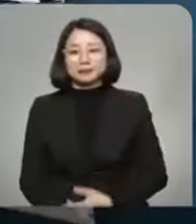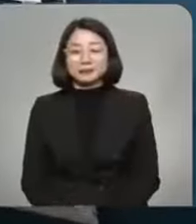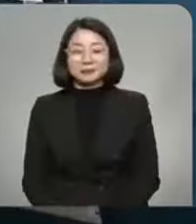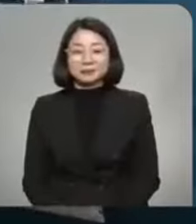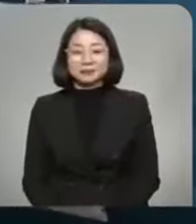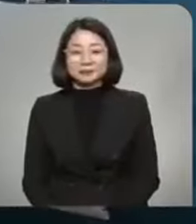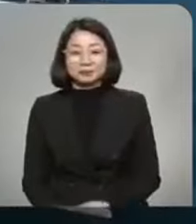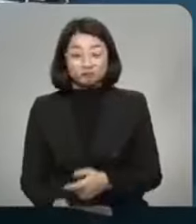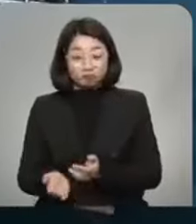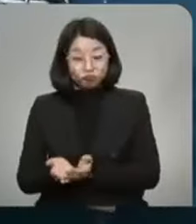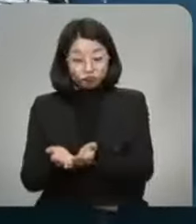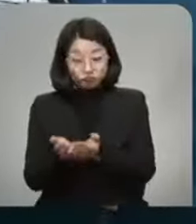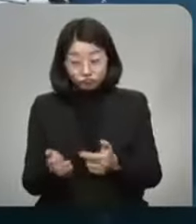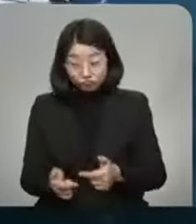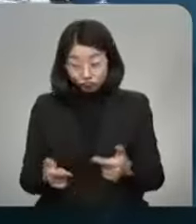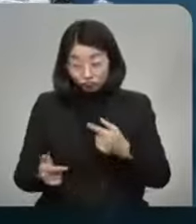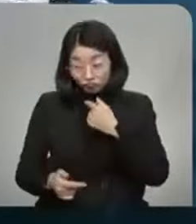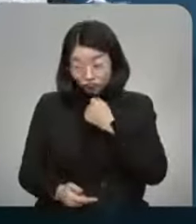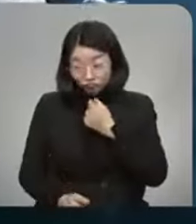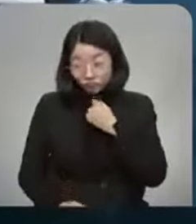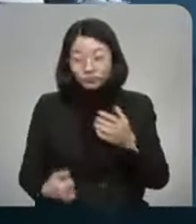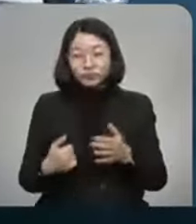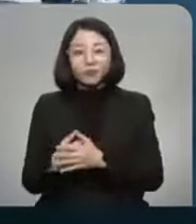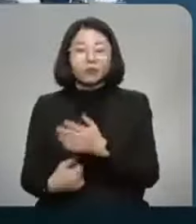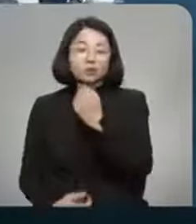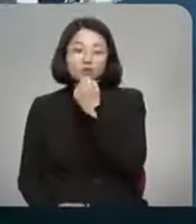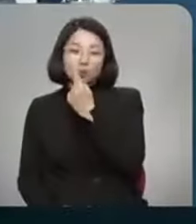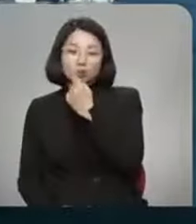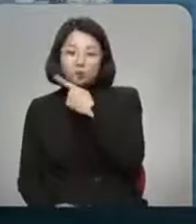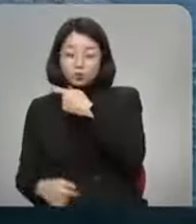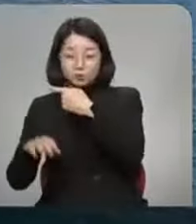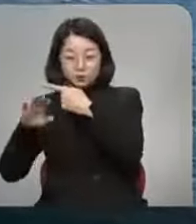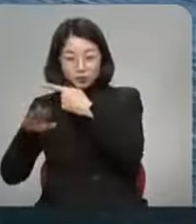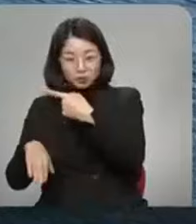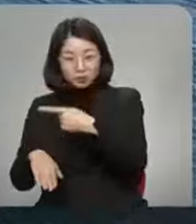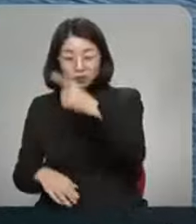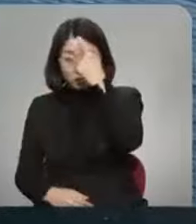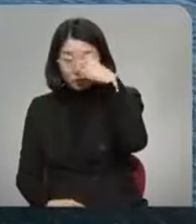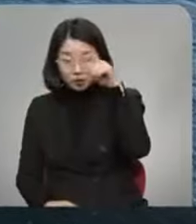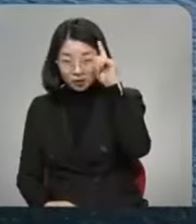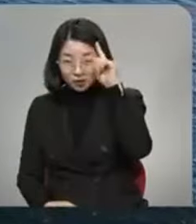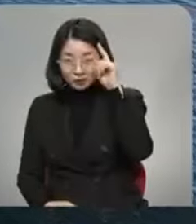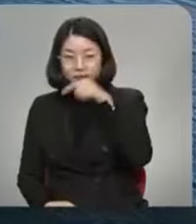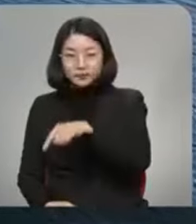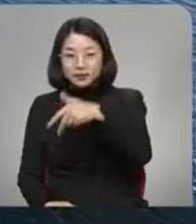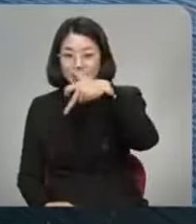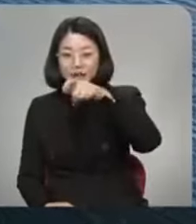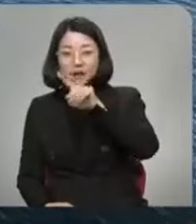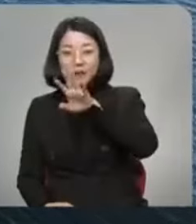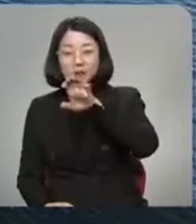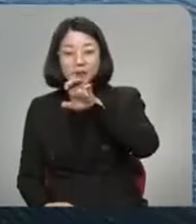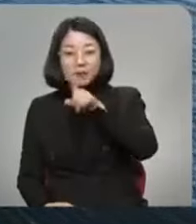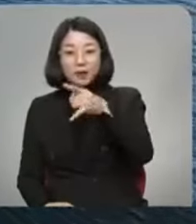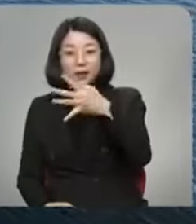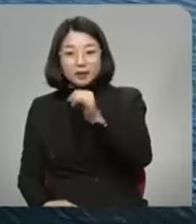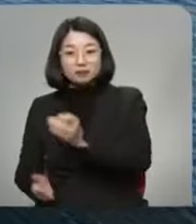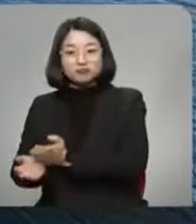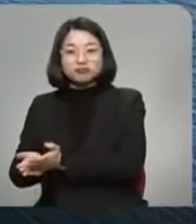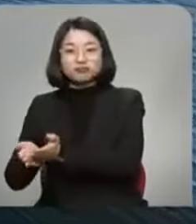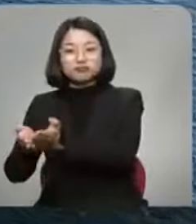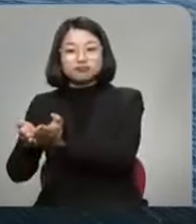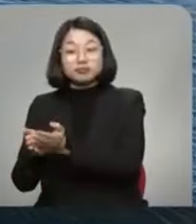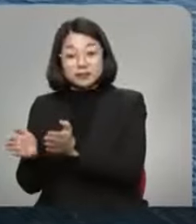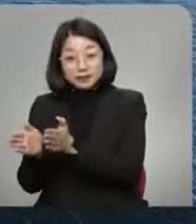항로 수요가 늘어나면서 지난달부터는 속초항에서도 블라디보스토크를 오가는 카페리가 운항을